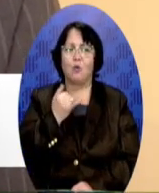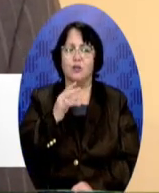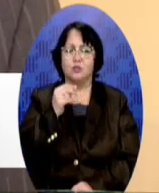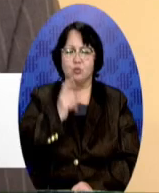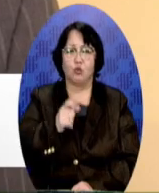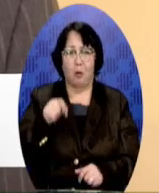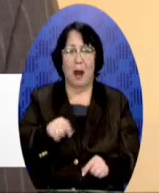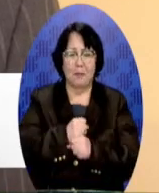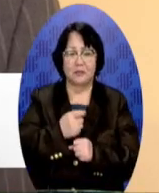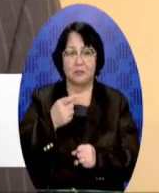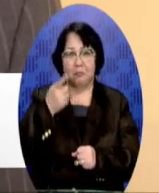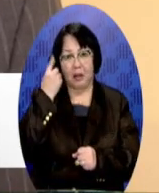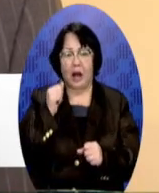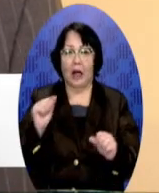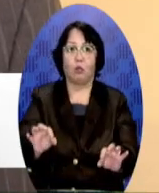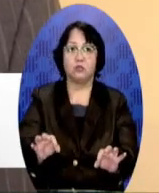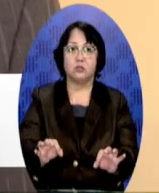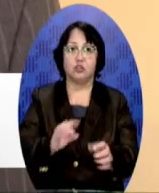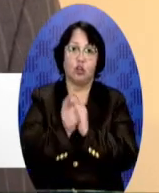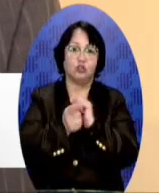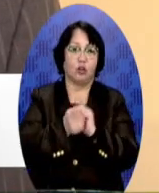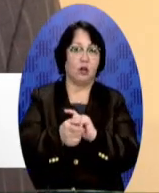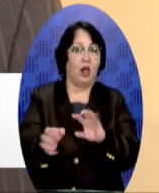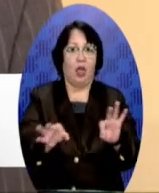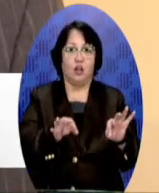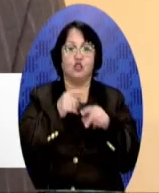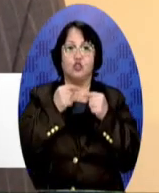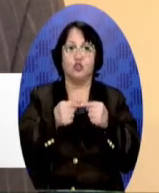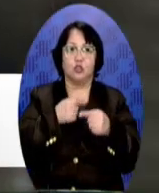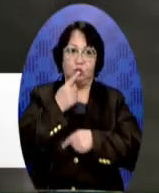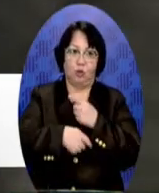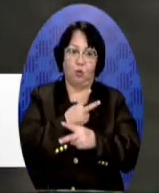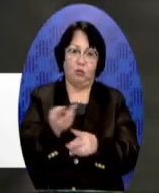Үүнээсээ уламжлаад энэ зөрчлүүд нь дарын газруудаар дахин тавтан гараадаг.